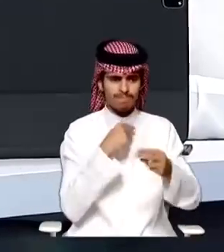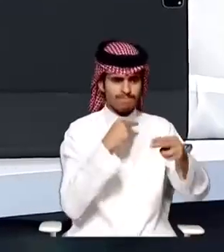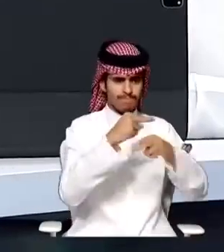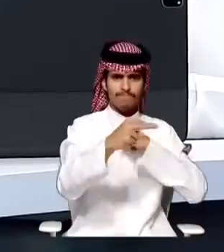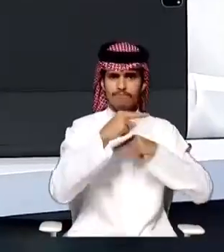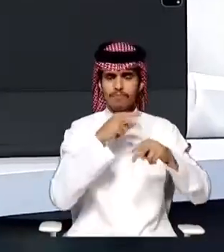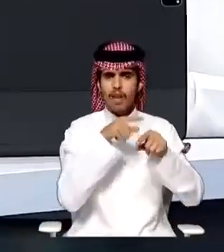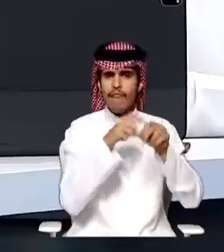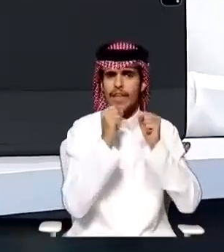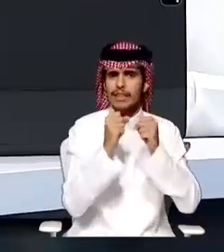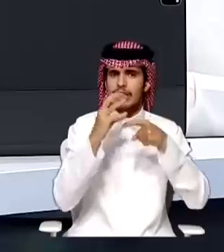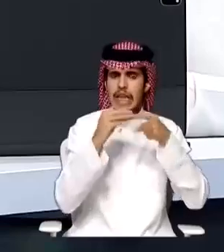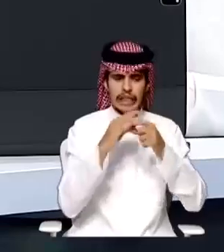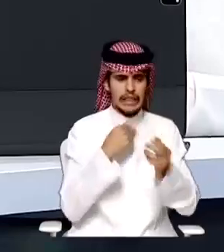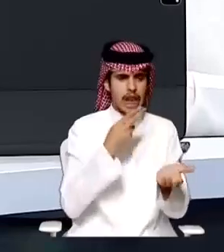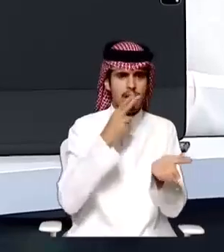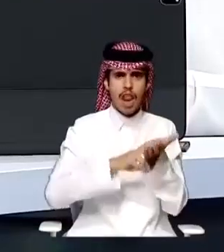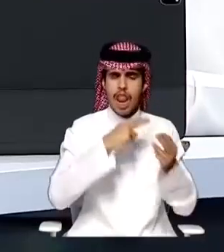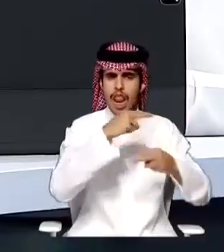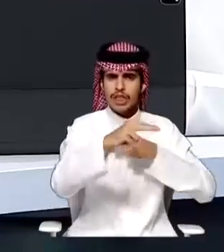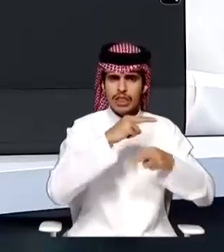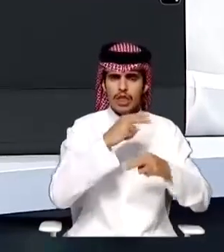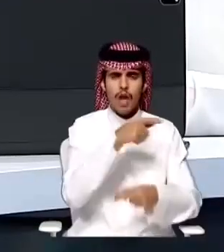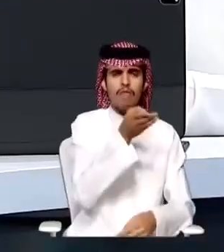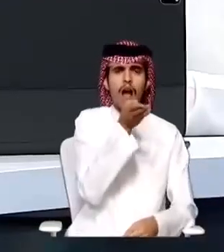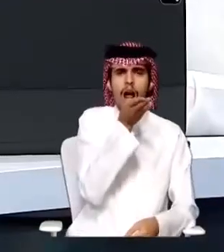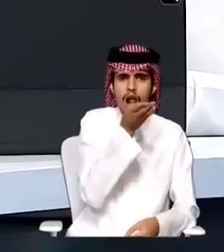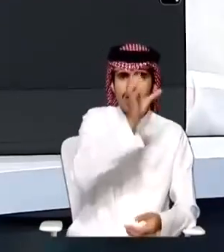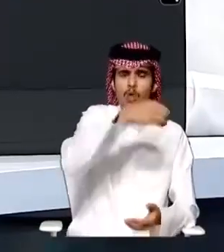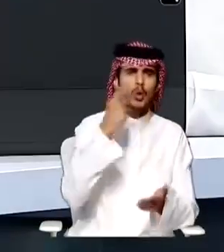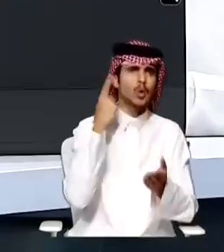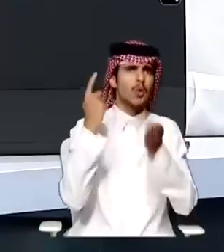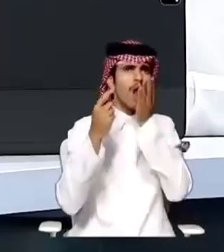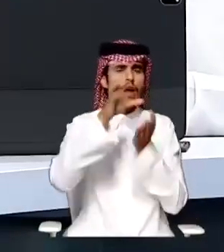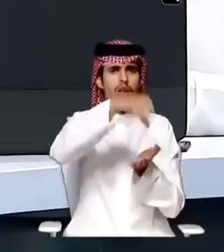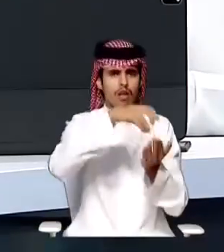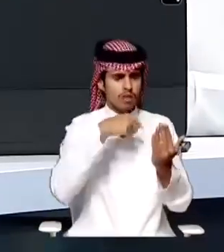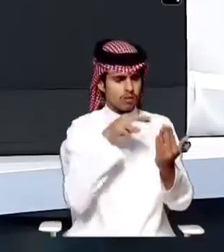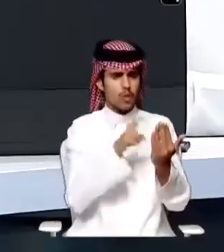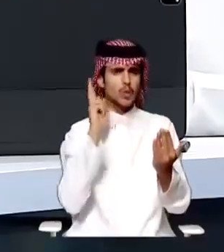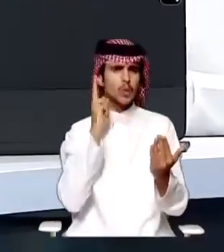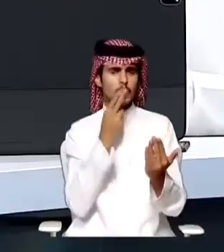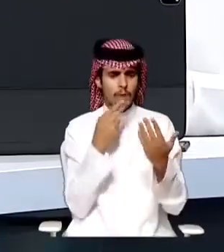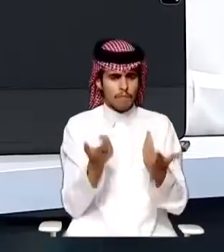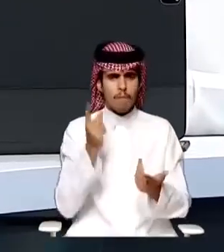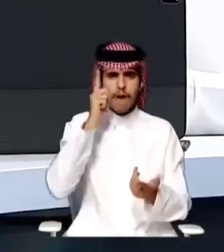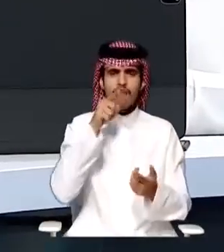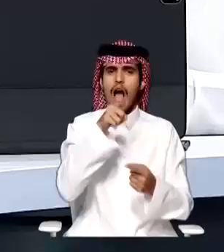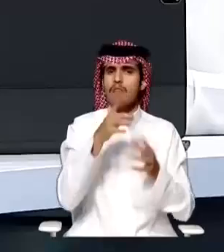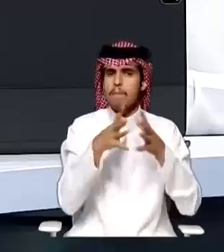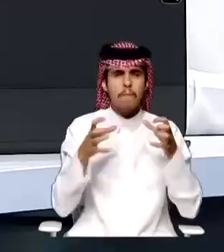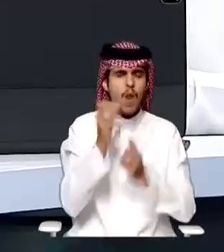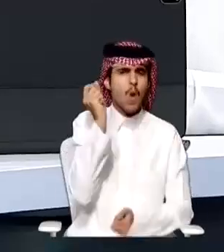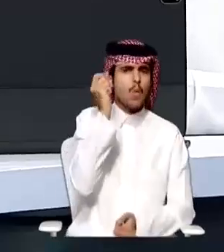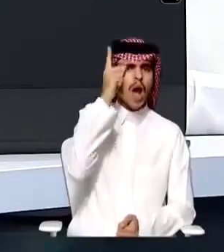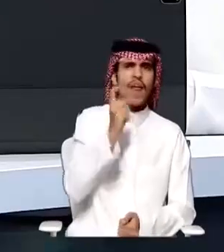عبر الرسائل فيرسل لي رسائل صوتيه هذا يدل انه فيه جانب وعي ضعيف في القطاع الخاص فلا